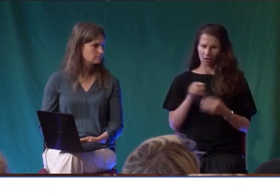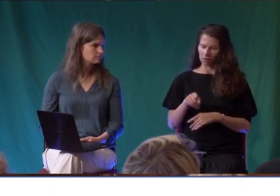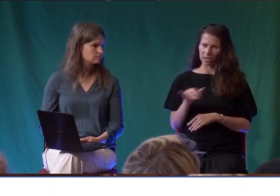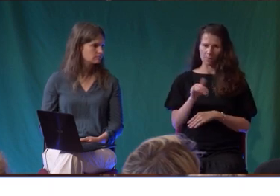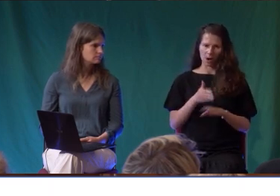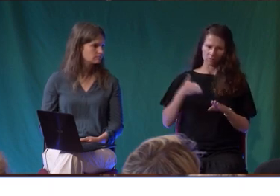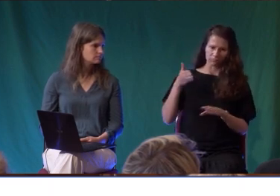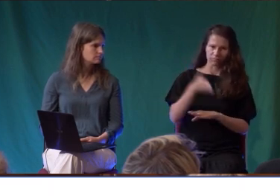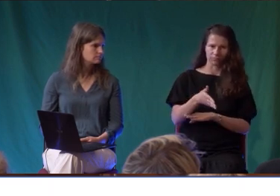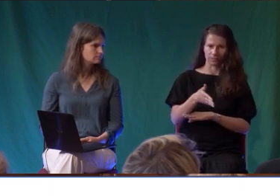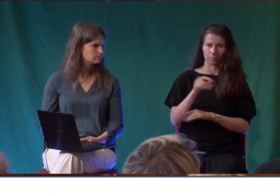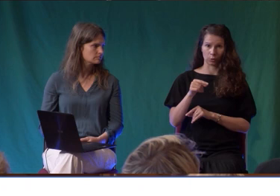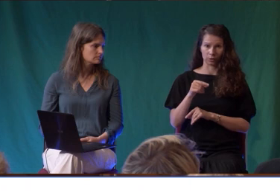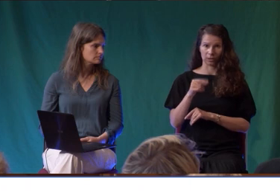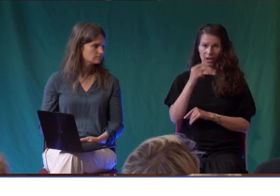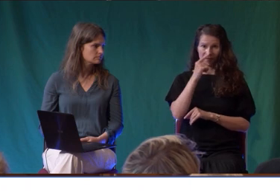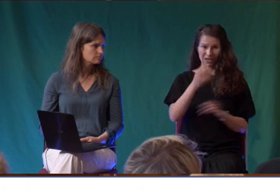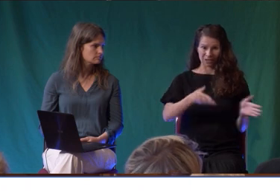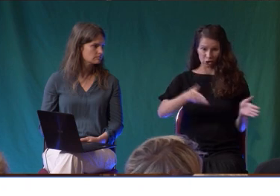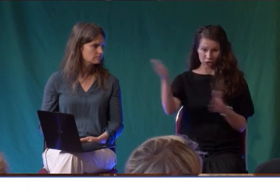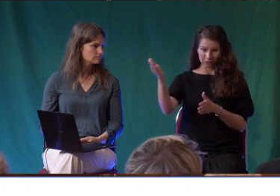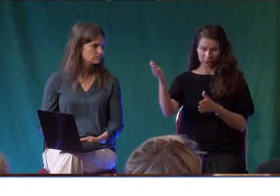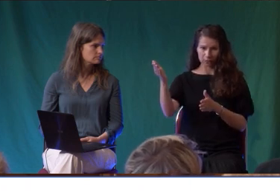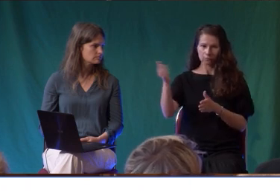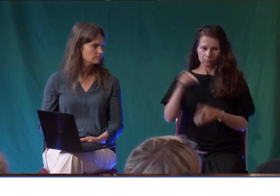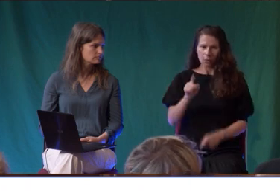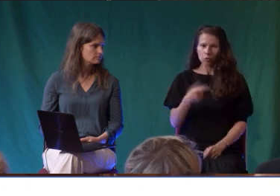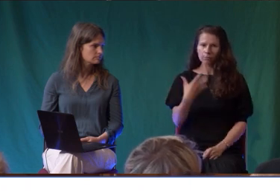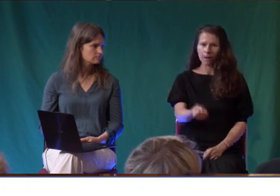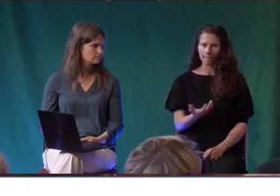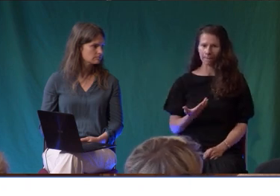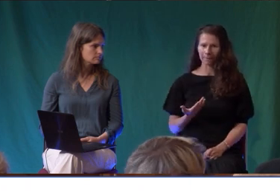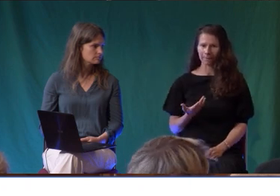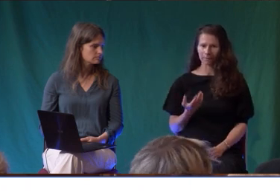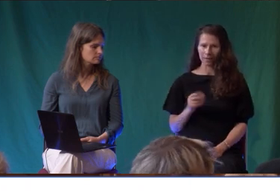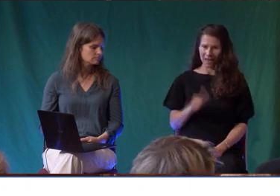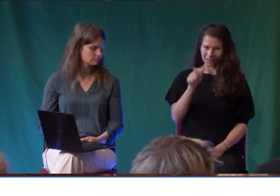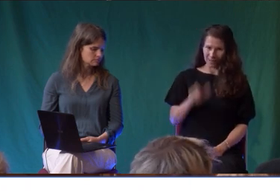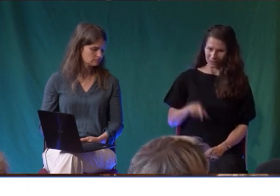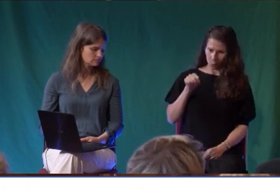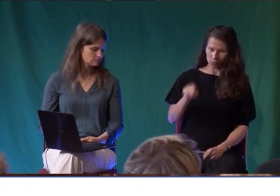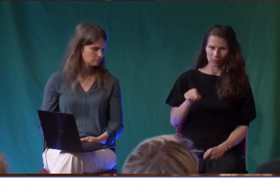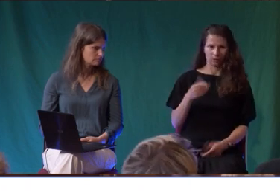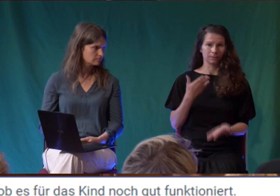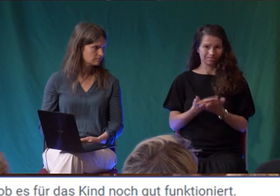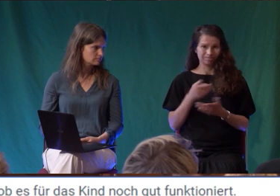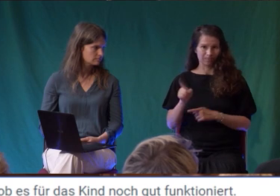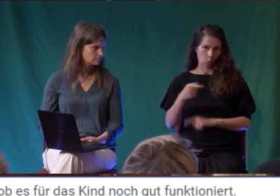eigentlich aufmerksam werden müssen wenn irgendwas nicht gut läuft und das macht den Fachkräften auch Angst